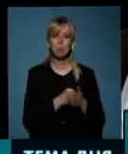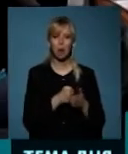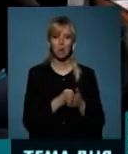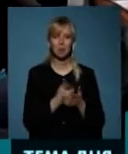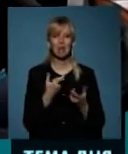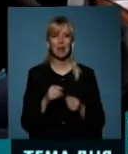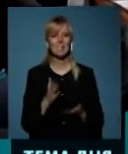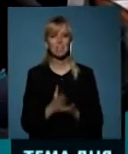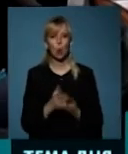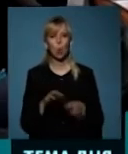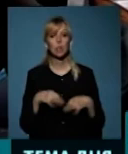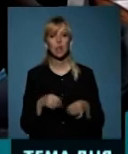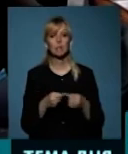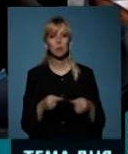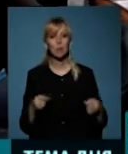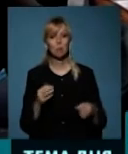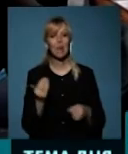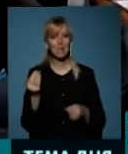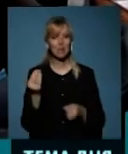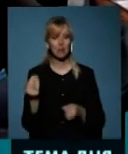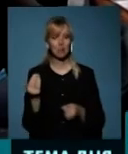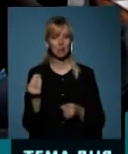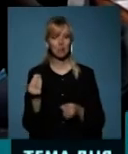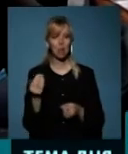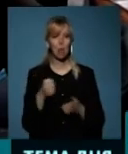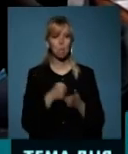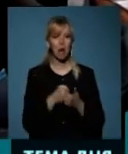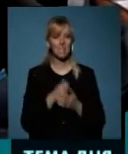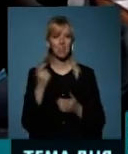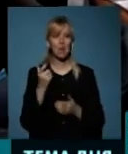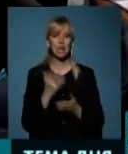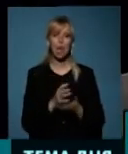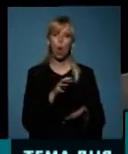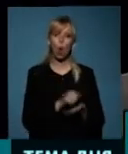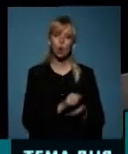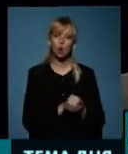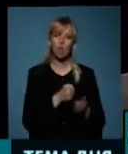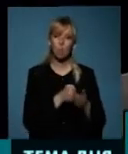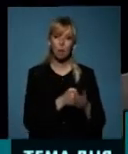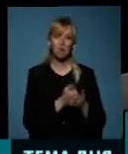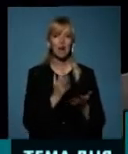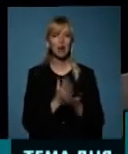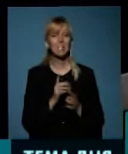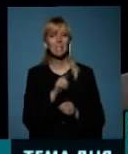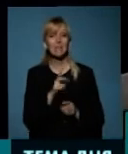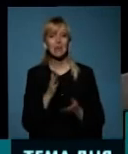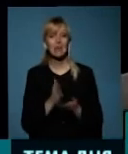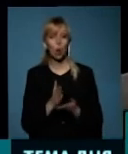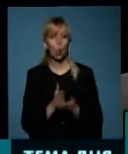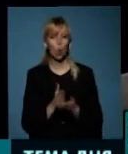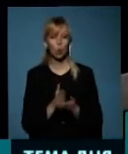де знаходяться транспортні засоби на їхніх базах власних. Є орендовані бази, а є ті, які